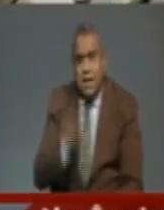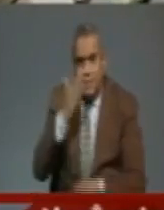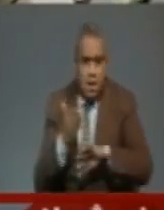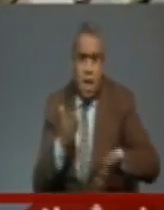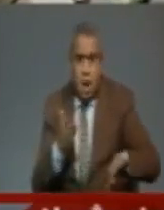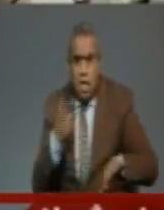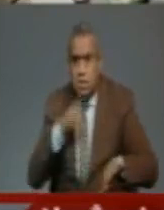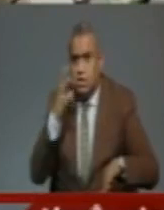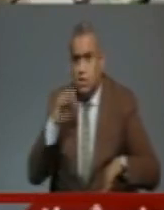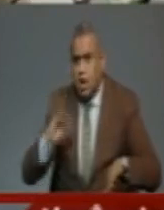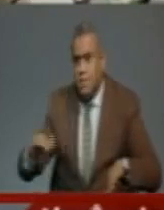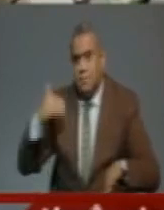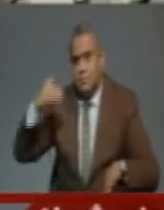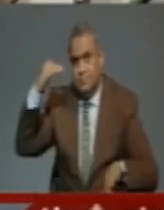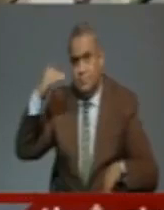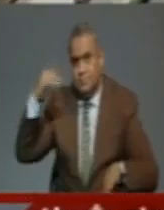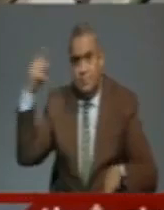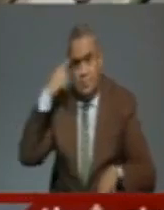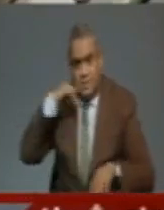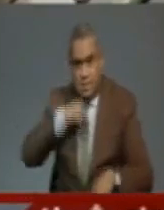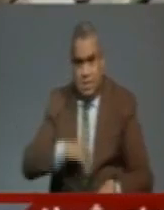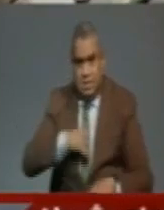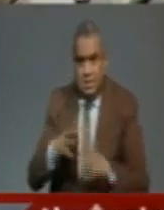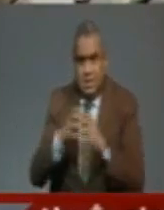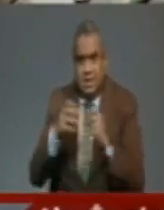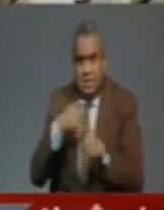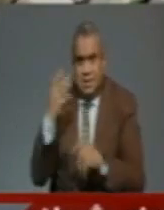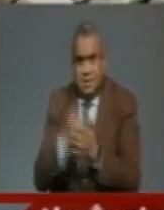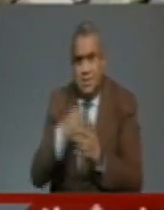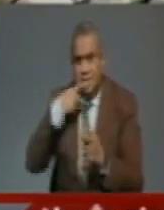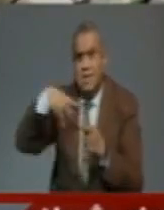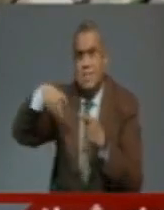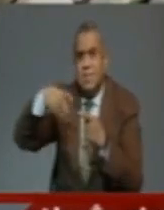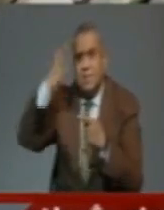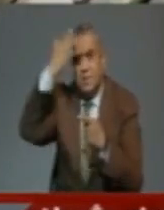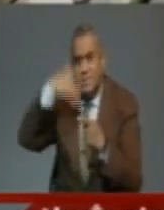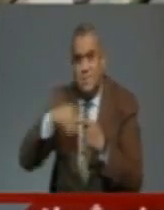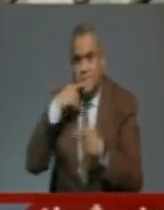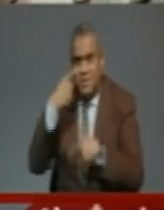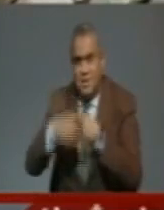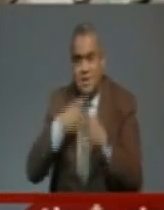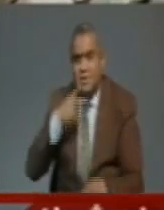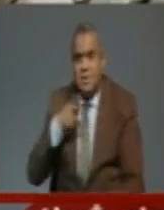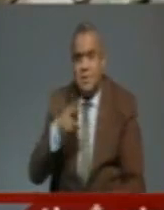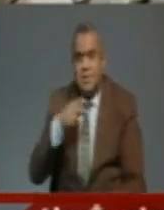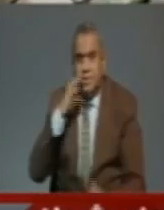احنا كان نفسي ان احنا نقول خلاص ال 80% دول، ولا خلاص احنا بنفتتح ونشوف المينا